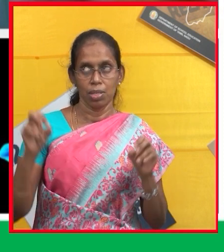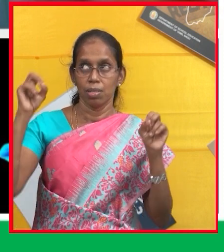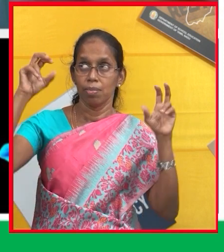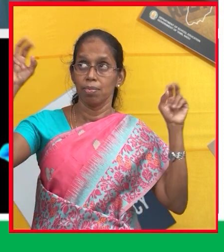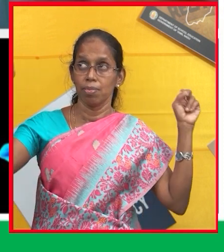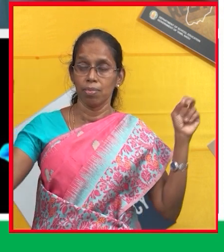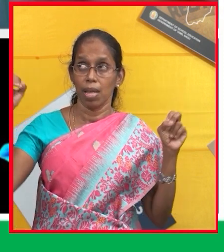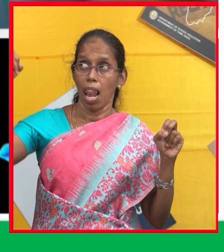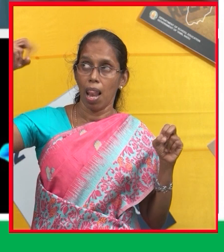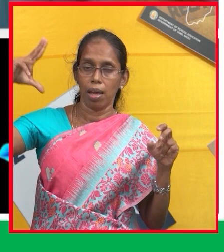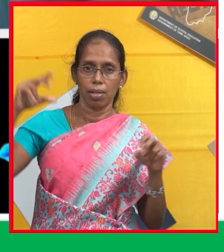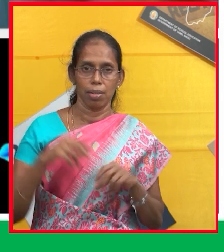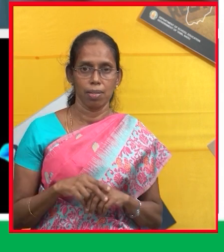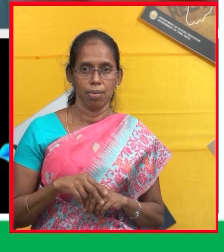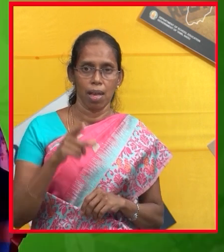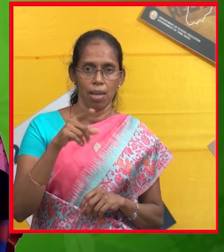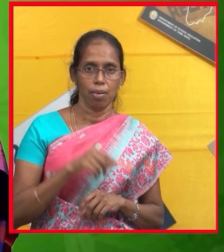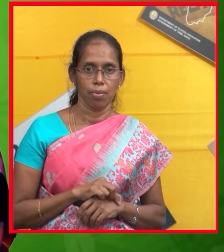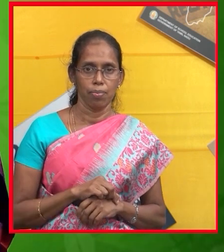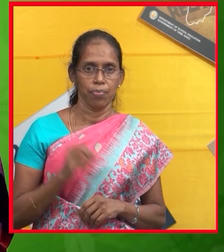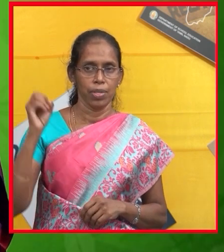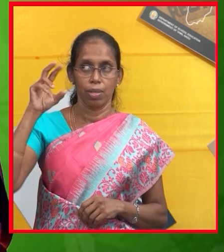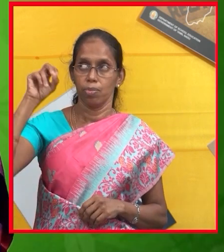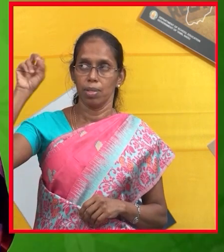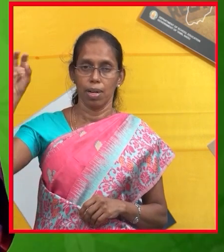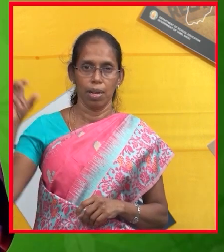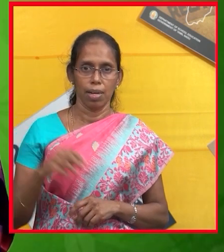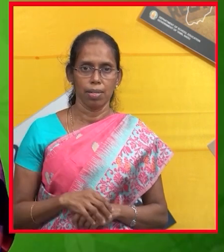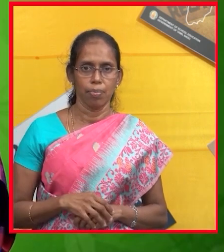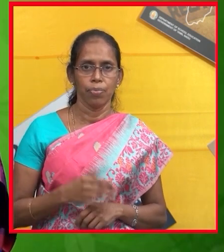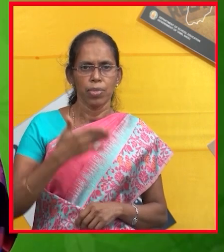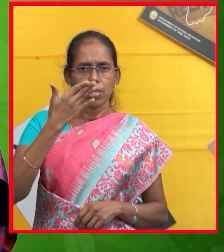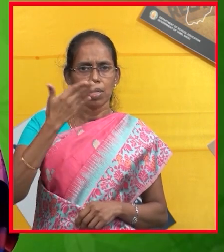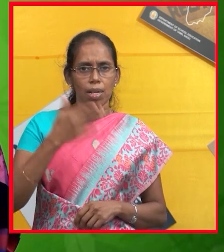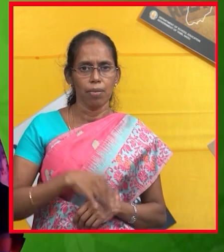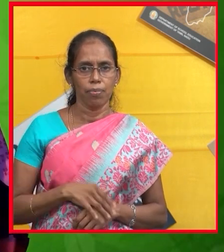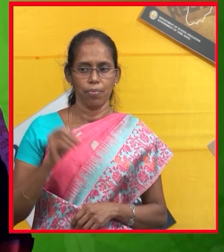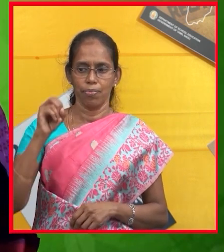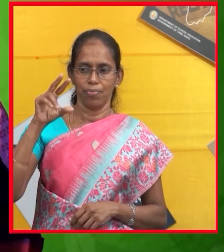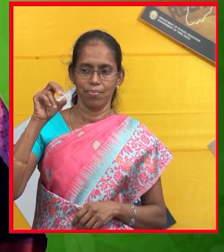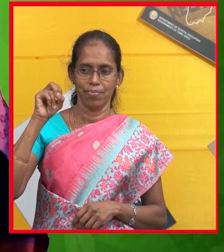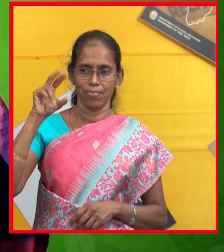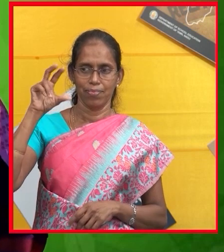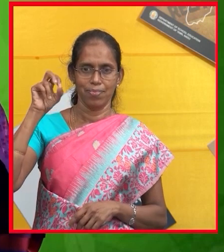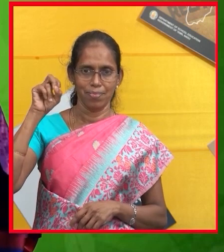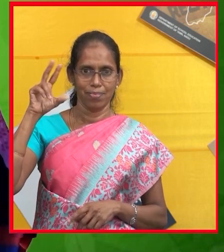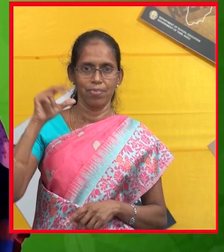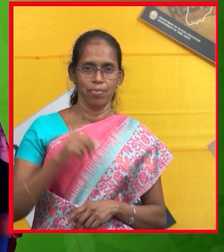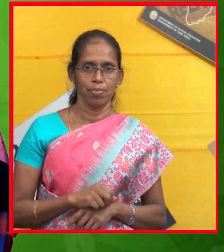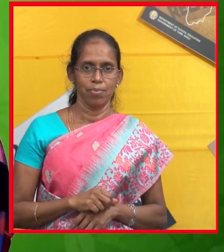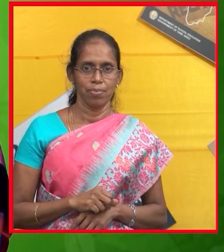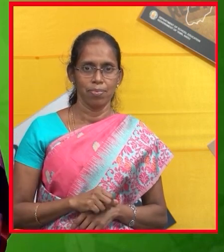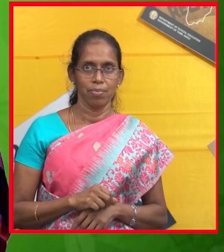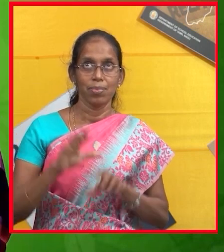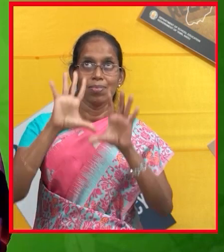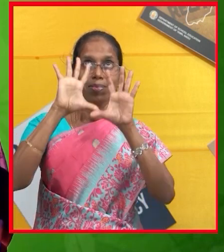பூச்சியோட இமேஜஸும் இதில் இருக்குது. இப்போ இந்த உயிரினங்கள்லாம் அந்த லைட் எமிட் பண்ணுறதுனால